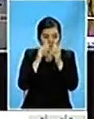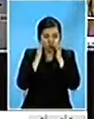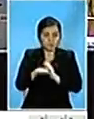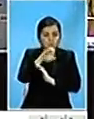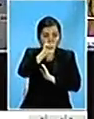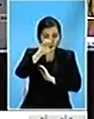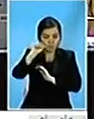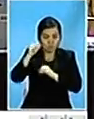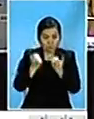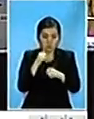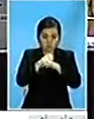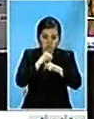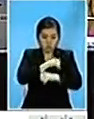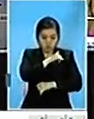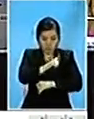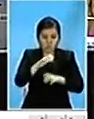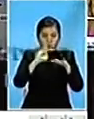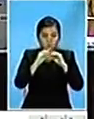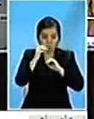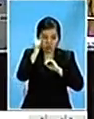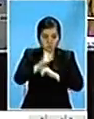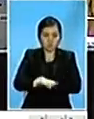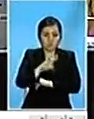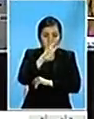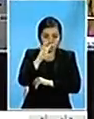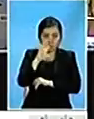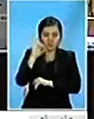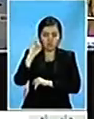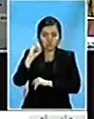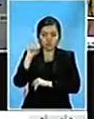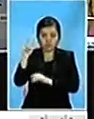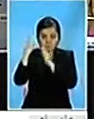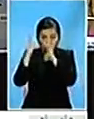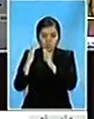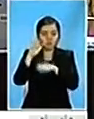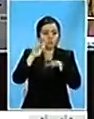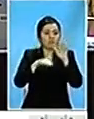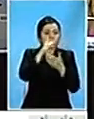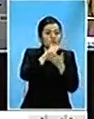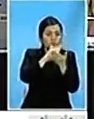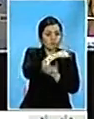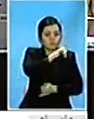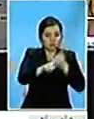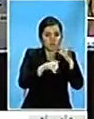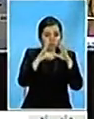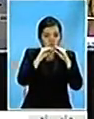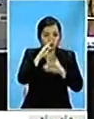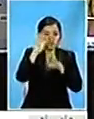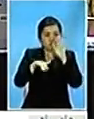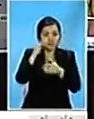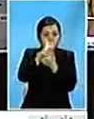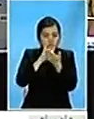จุบันที่ปฏิบัติหน้าที่ได้นะครับจำนวน492ท่านครับครึ่งหนึ่งขององค์ประชุมไม่น้อยกว่ากึ่งหนึ่